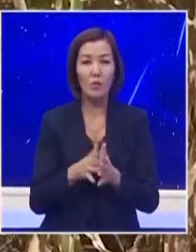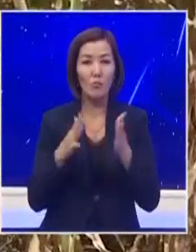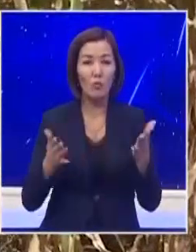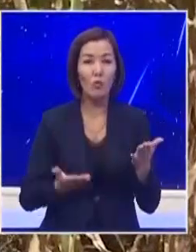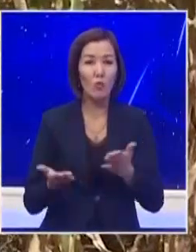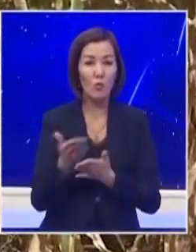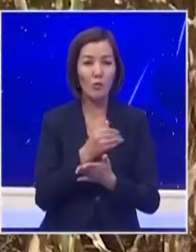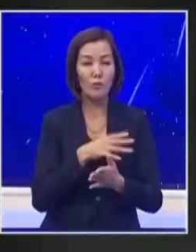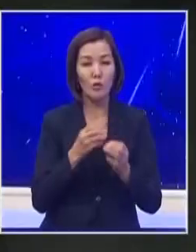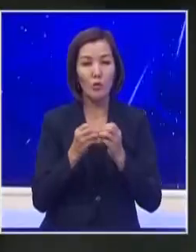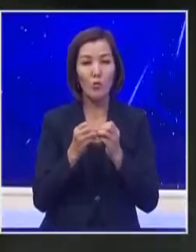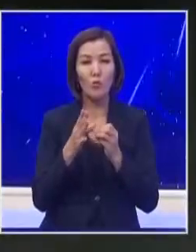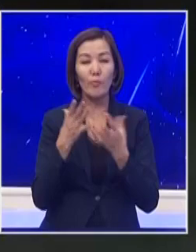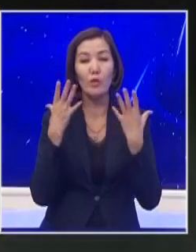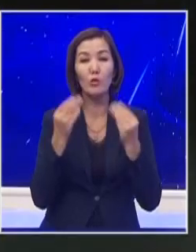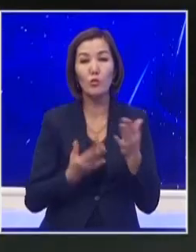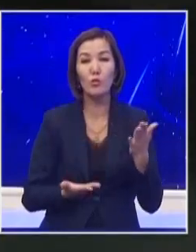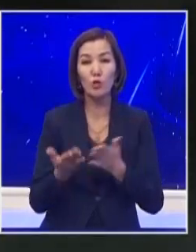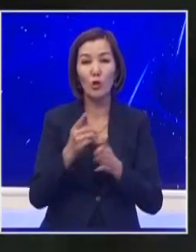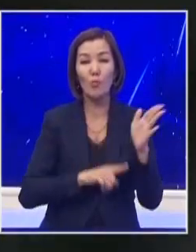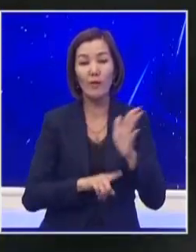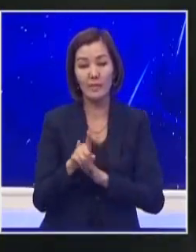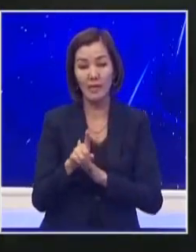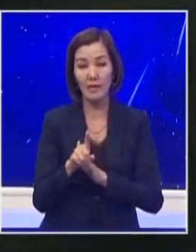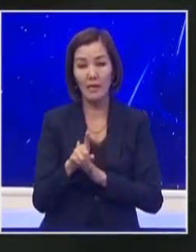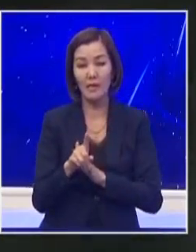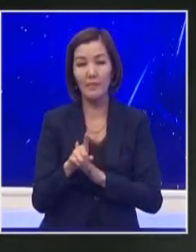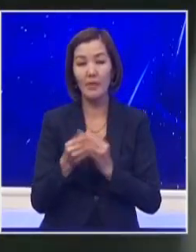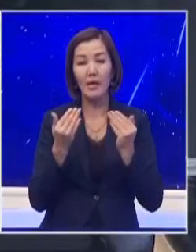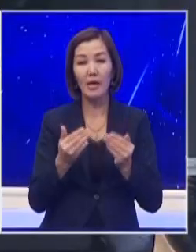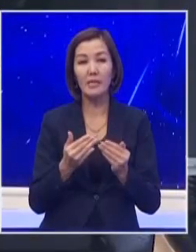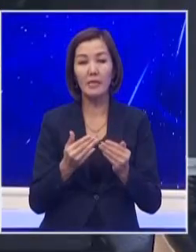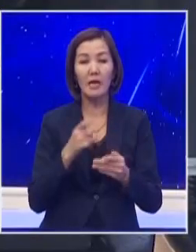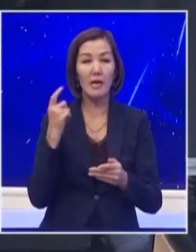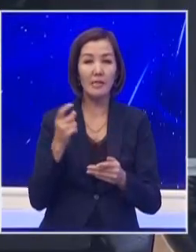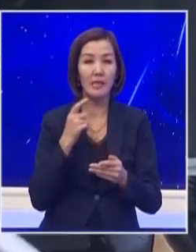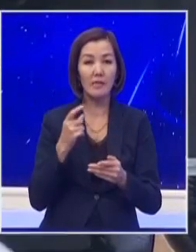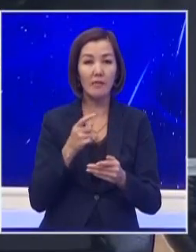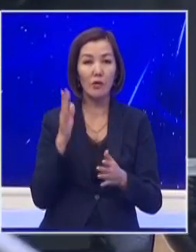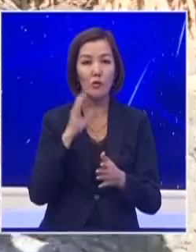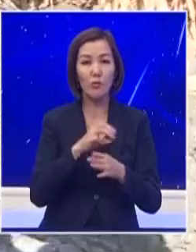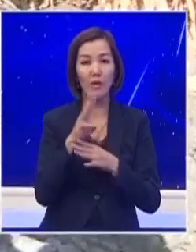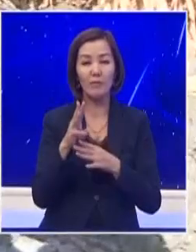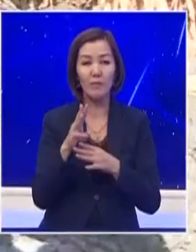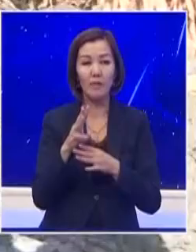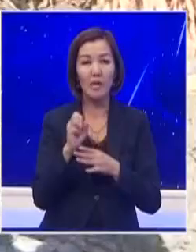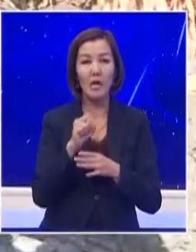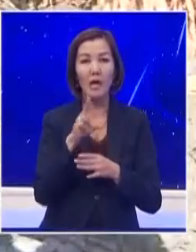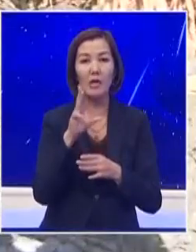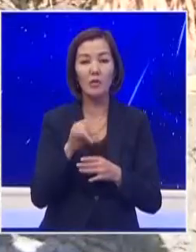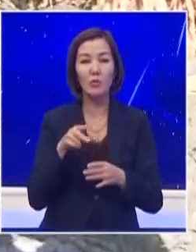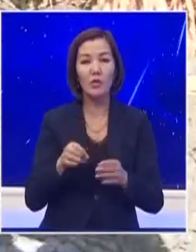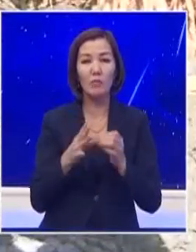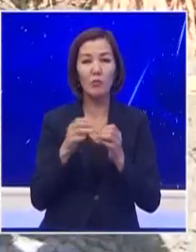шыққан. 10-15 күнде жинауға кірісеміз деп отыр. Ал округ бойынша қожалықтарды тіршілік нәрімен қамтамасыз ететін Ақсу